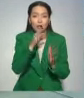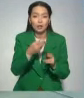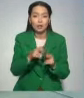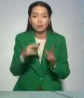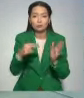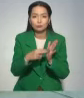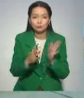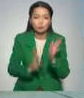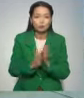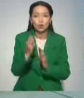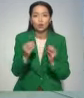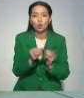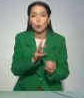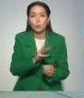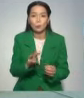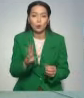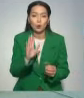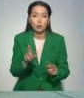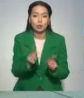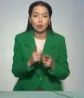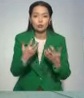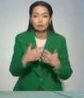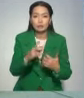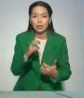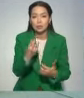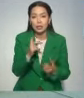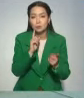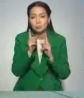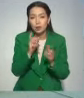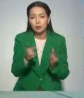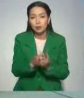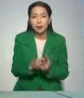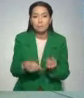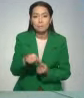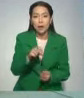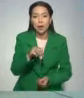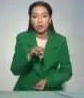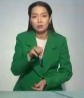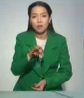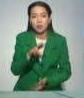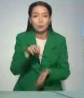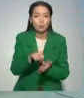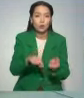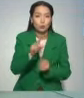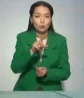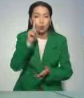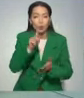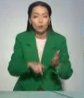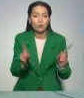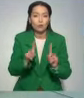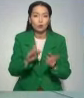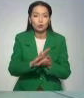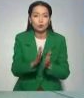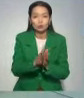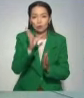нуждающихся такой статистику привели в национальной палате предпринимателей атомекен представители бизнеса убеждены ситуация может привести